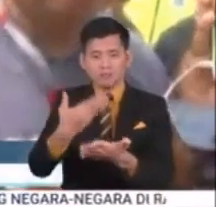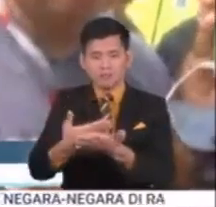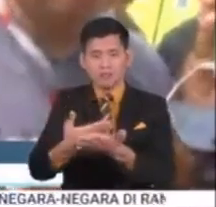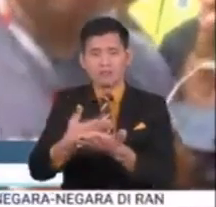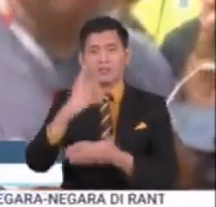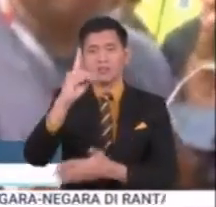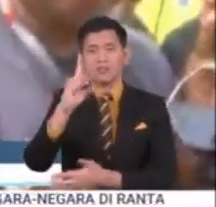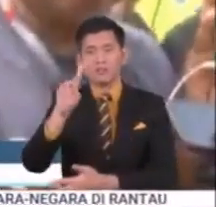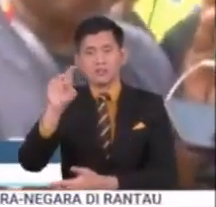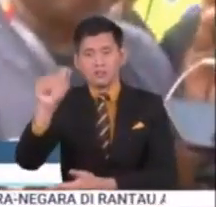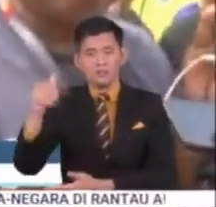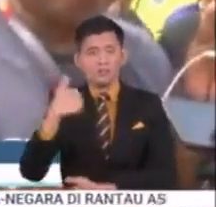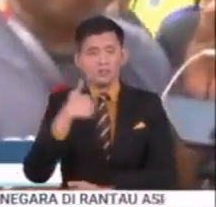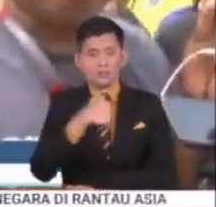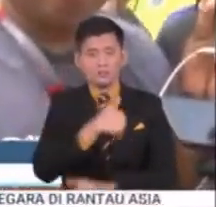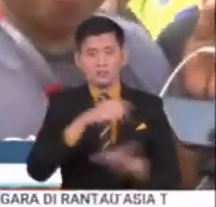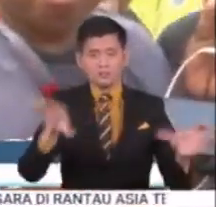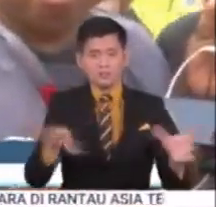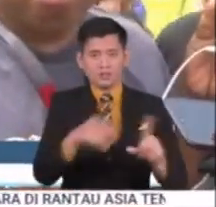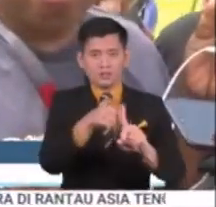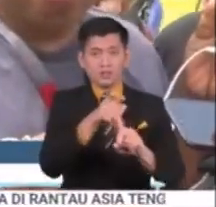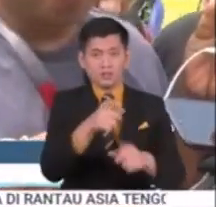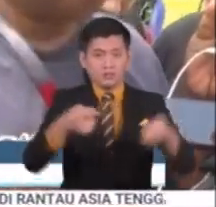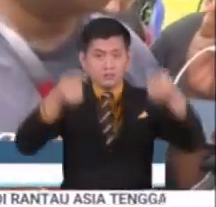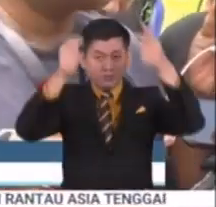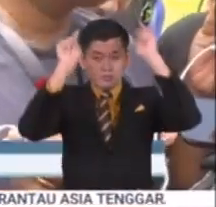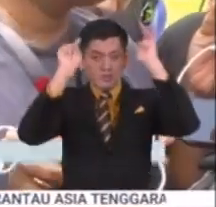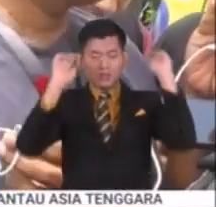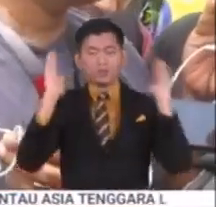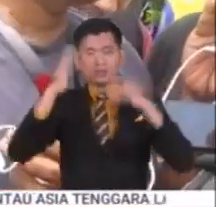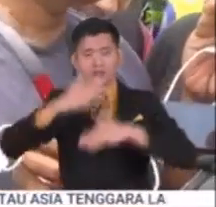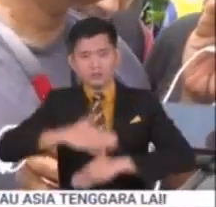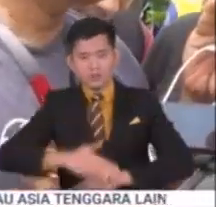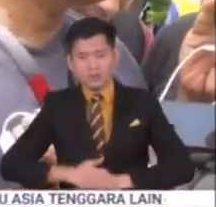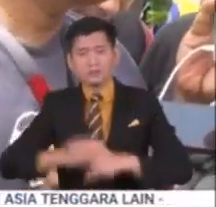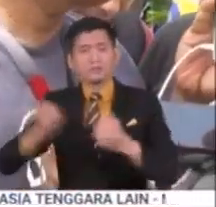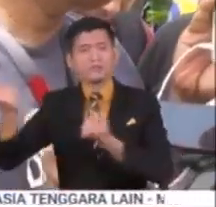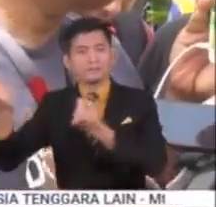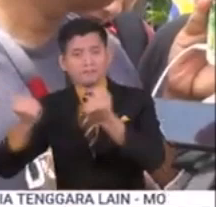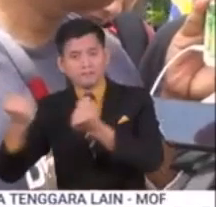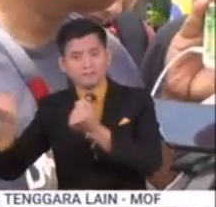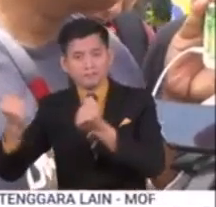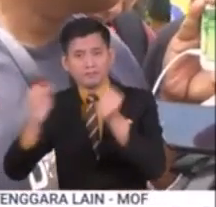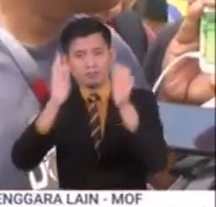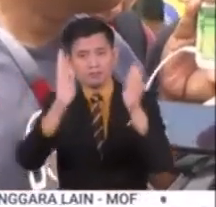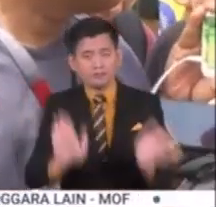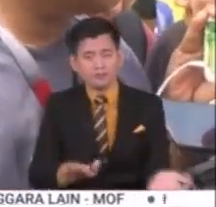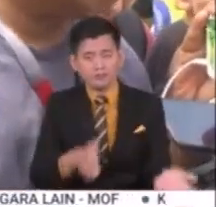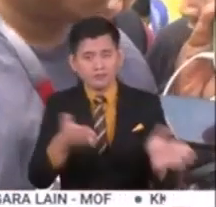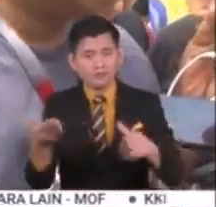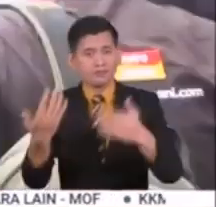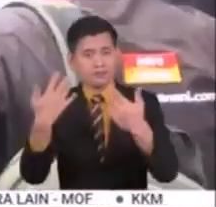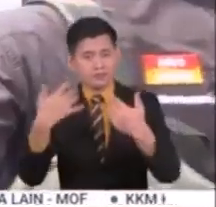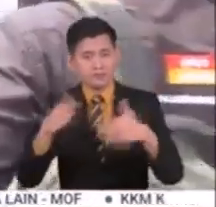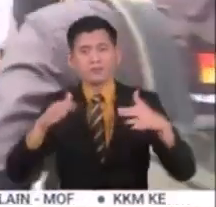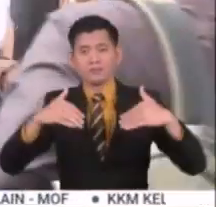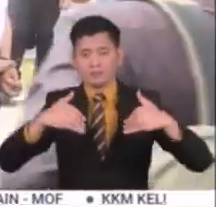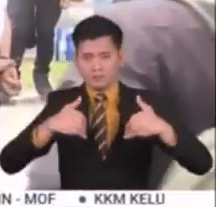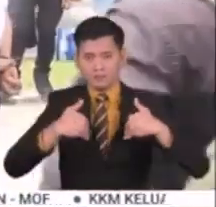mandi salat dan telah disediakan sejumlah 10